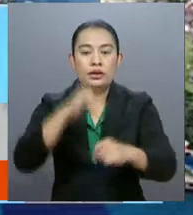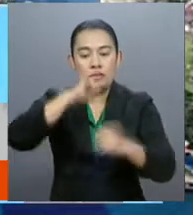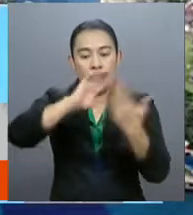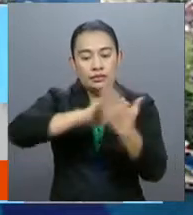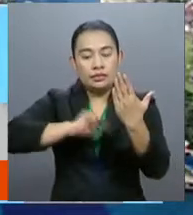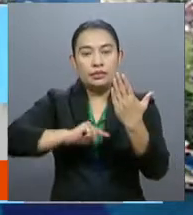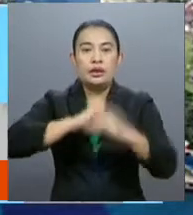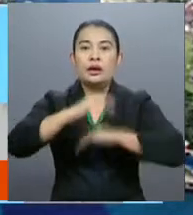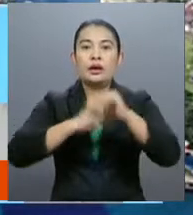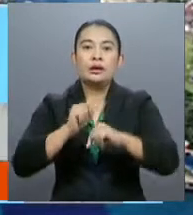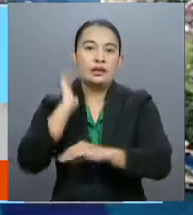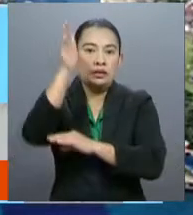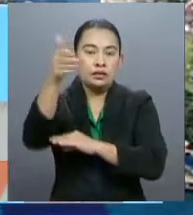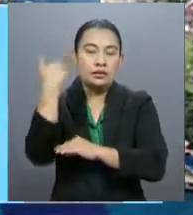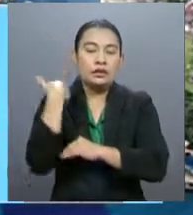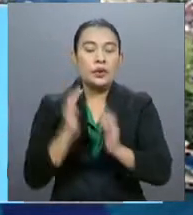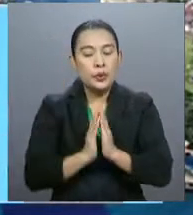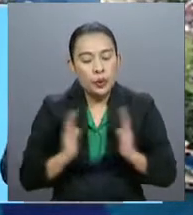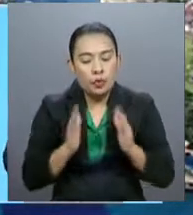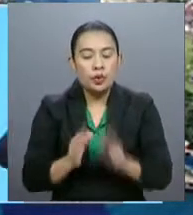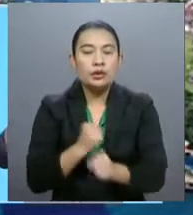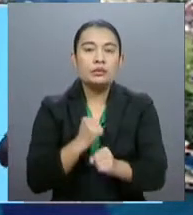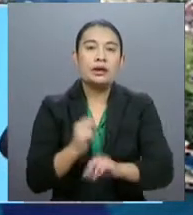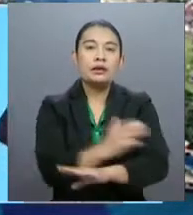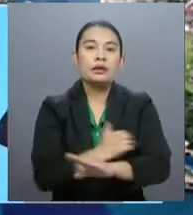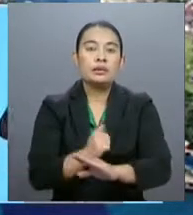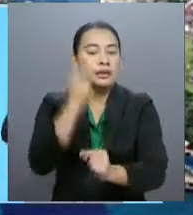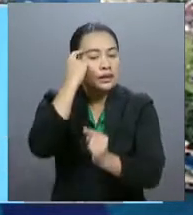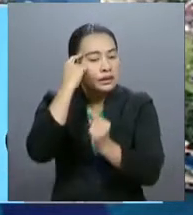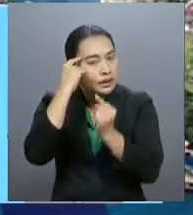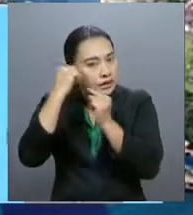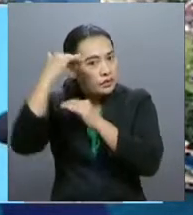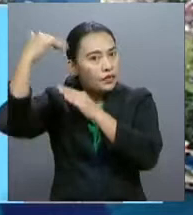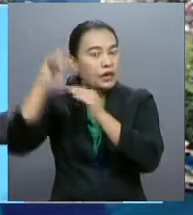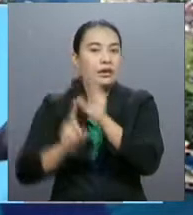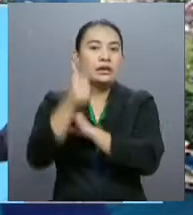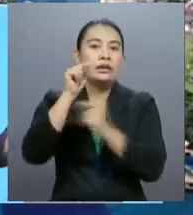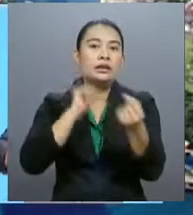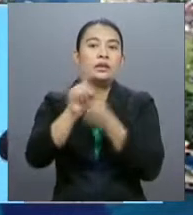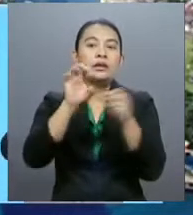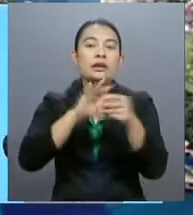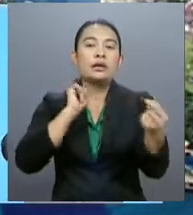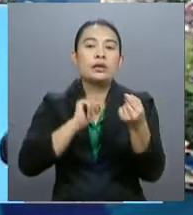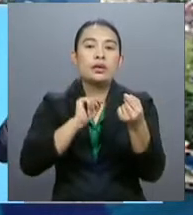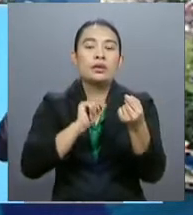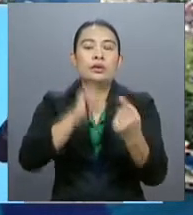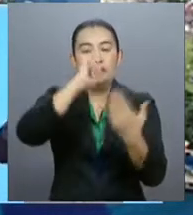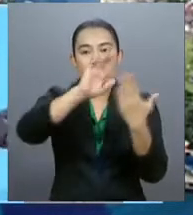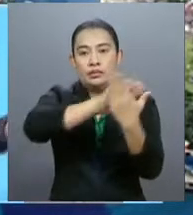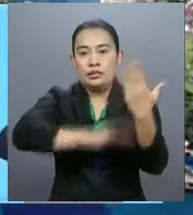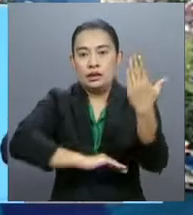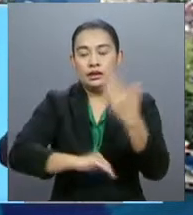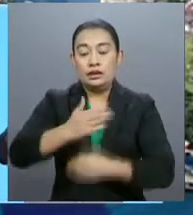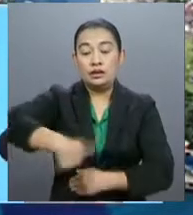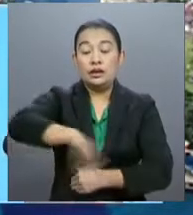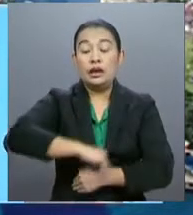นะผมขอขอบคุณนะครับนักการเมืองที่หวังดีกับประเทศชาติเพราะฉะนั้นเราไม่น่าจะมาขัดแย้งกันตรงนี้นะครับในเมื่อทุกท่านอาสา